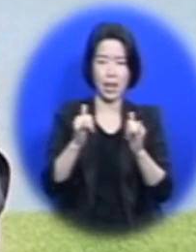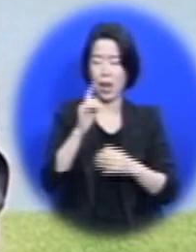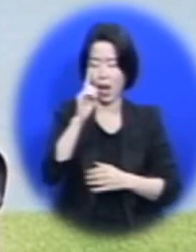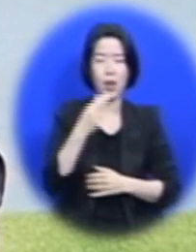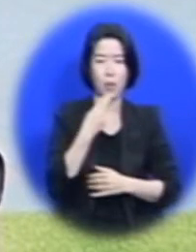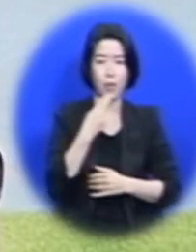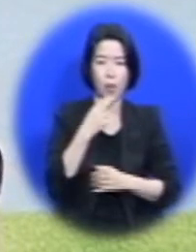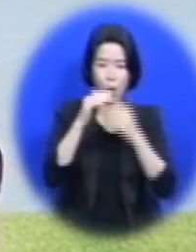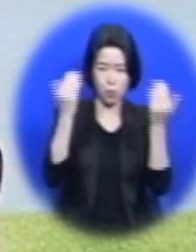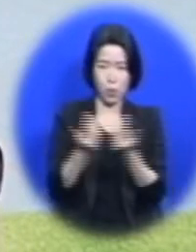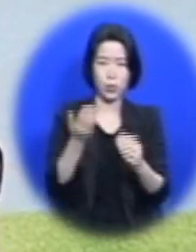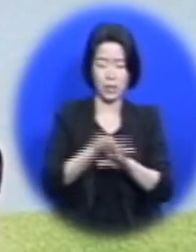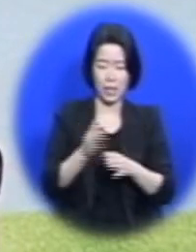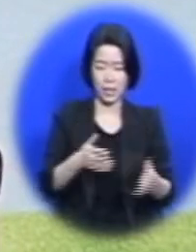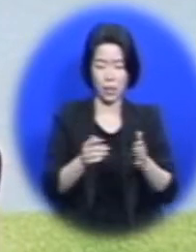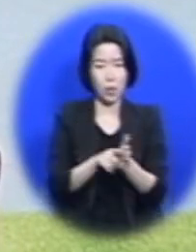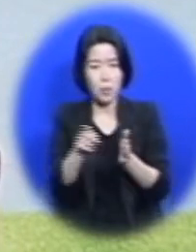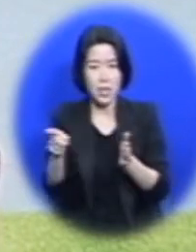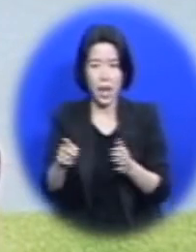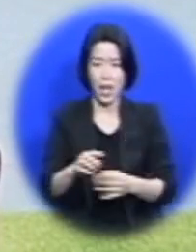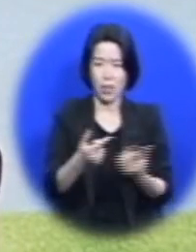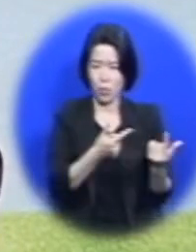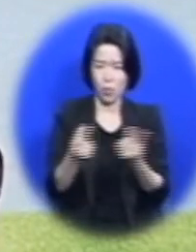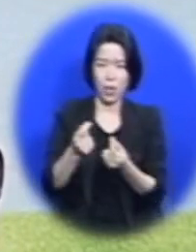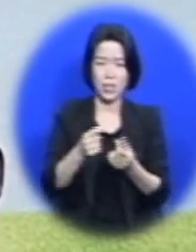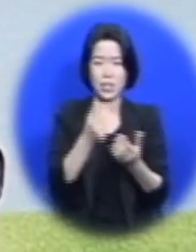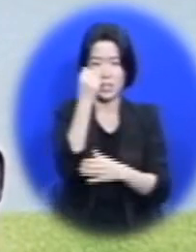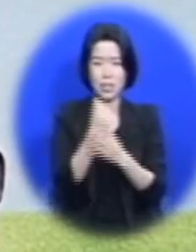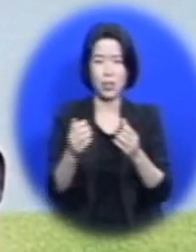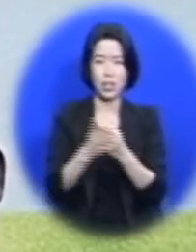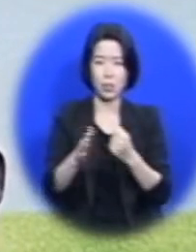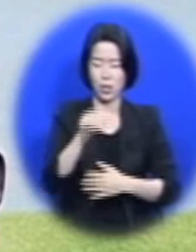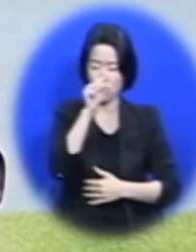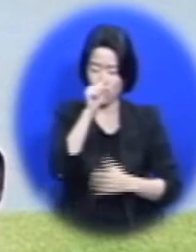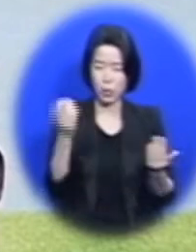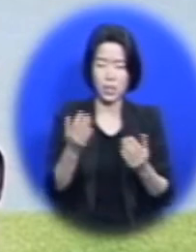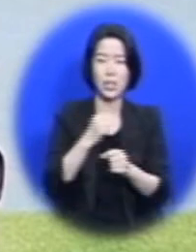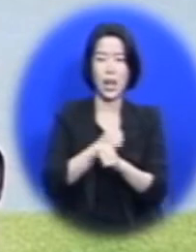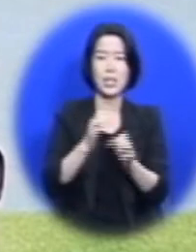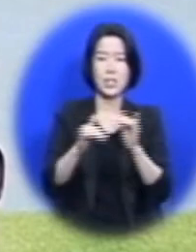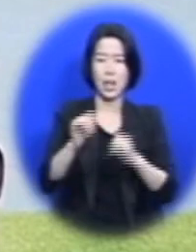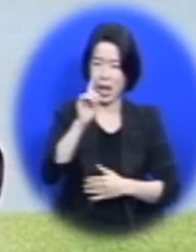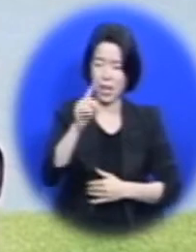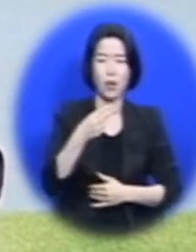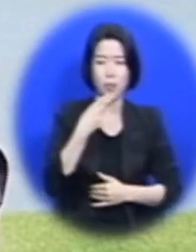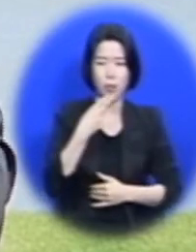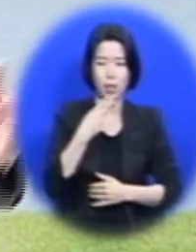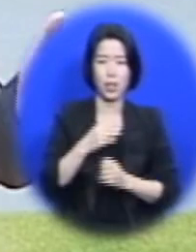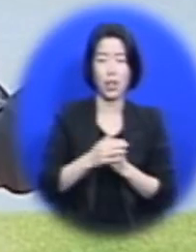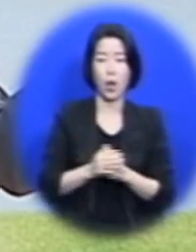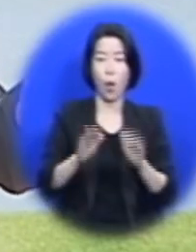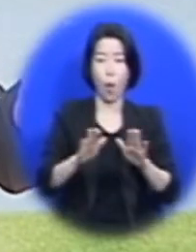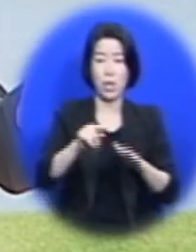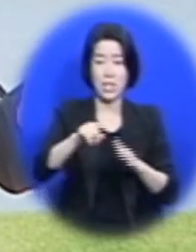길로 빗나가서 하나같이 썩었으니 착한 일 하는 사람이 하나도 없구나. 오늘